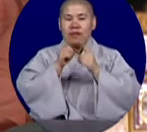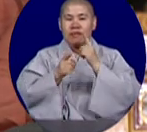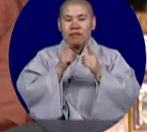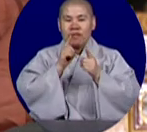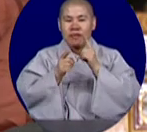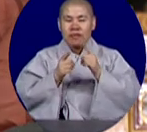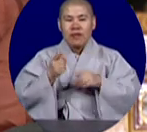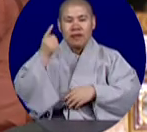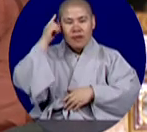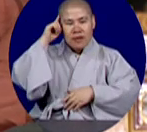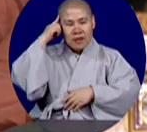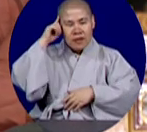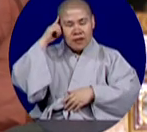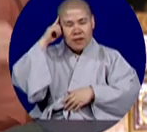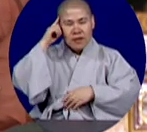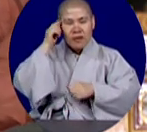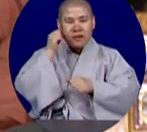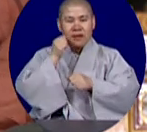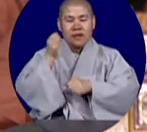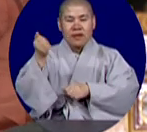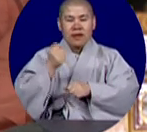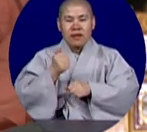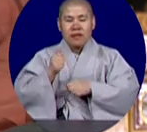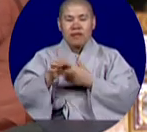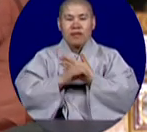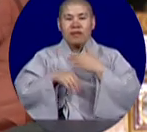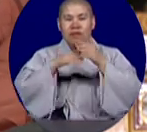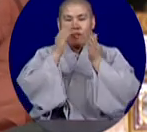이거는 생각을 붙이면 다 소용없어요.